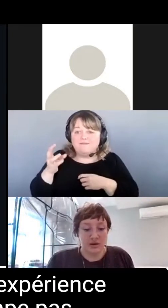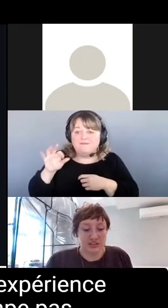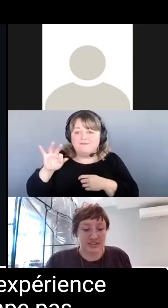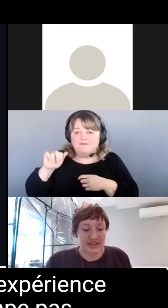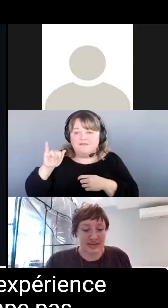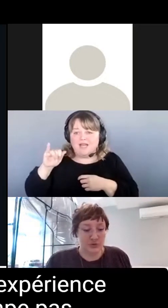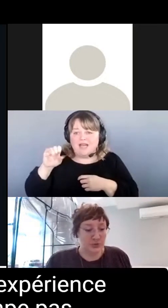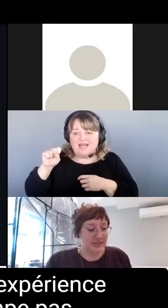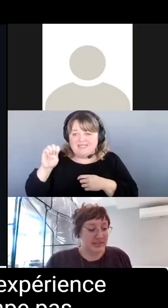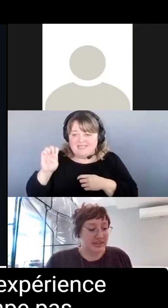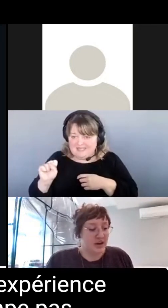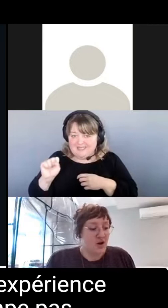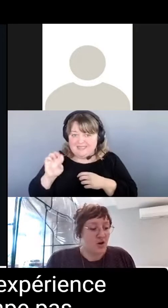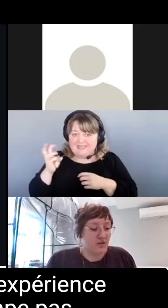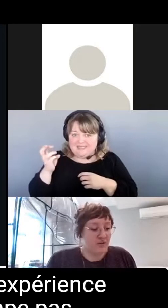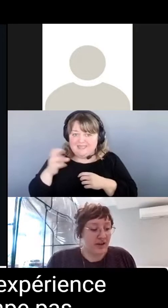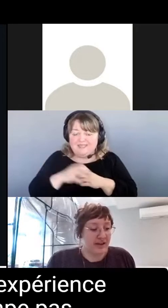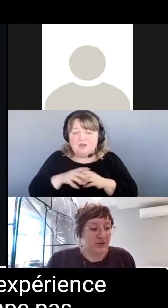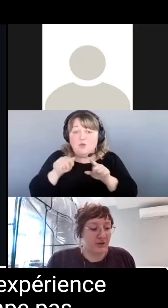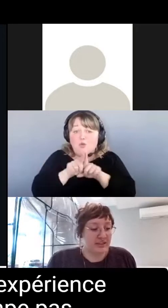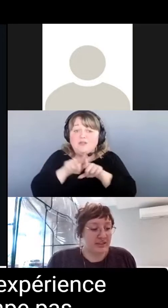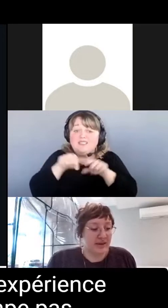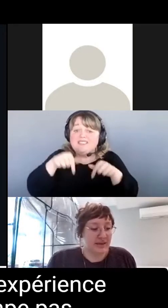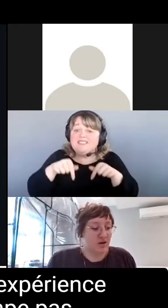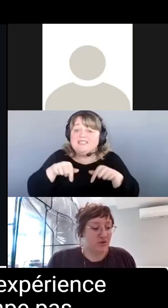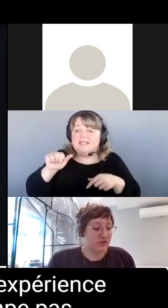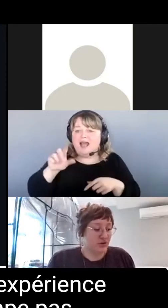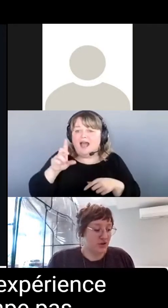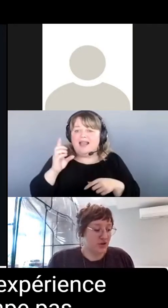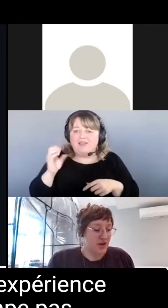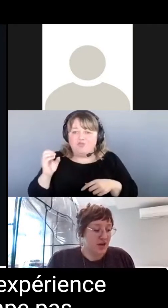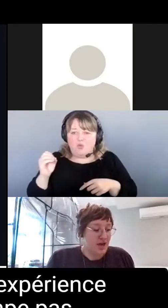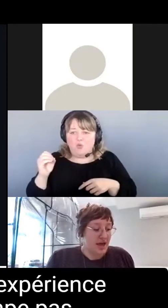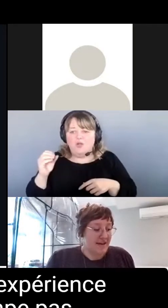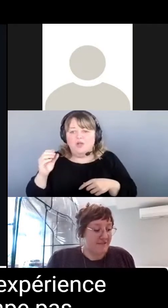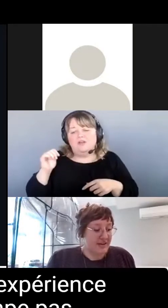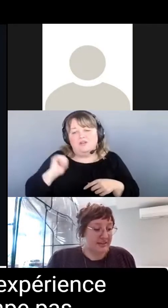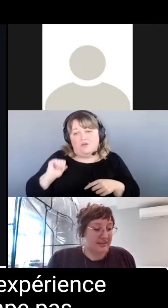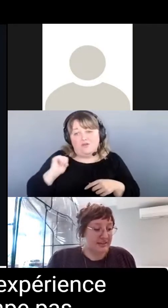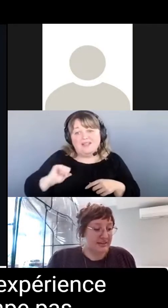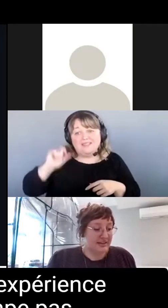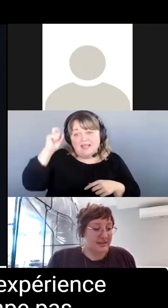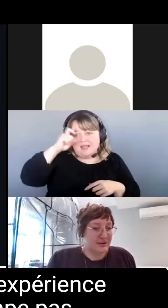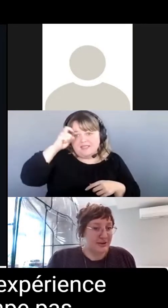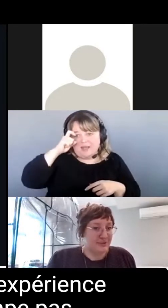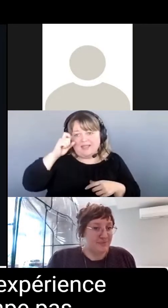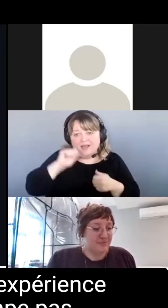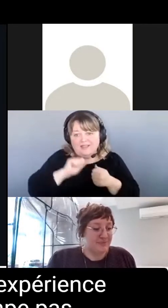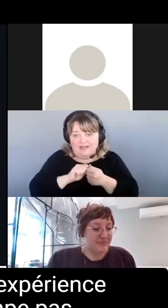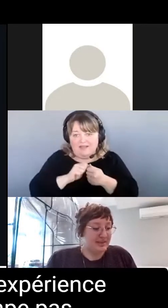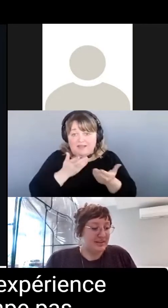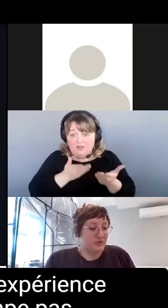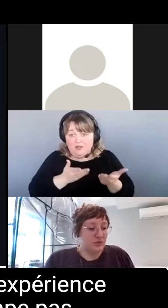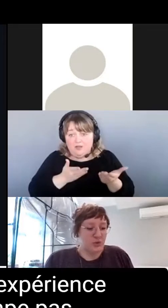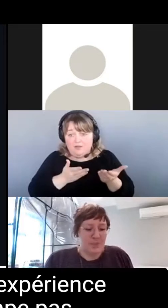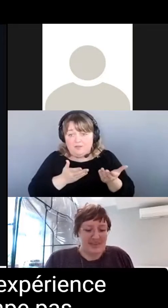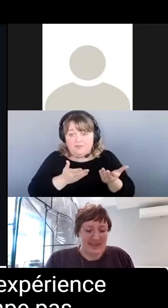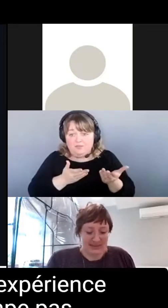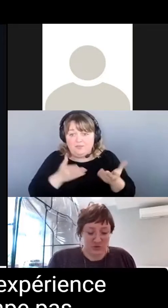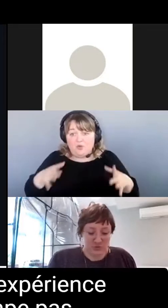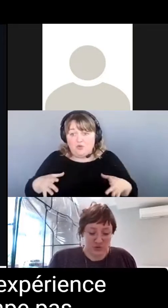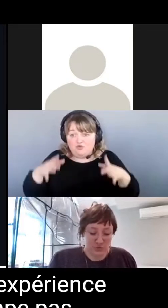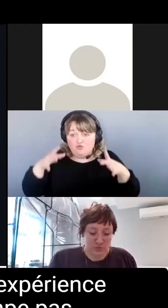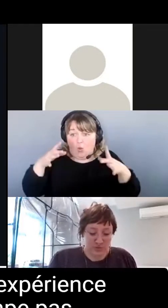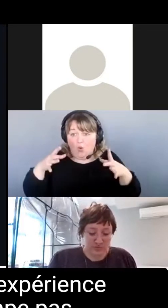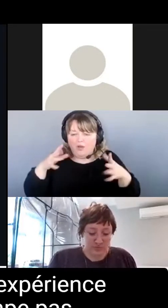Et je sais qu'à l'ado ici, on va faire une expérience avec une tour de patates,